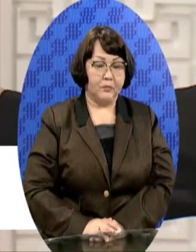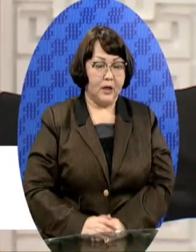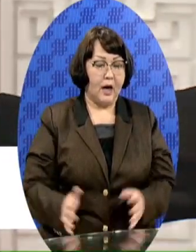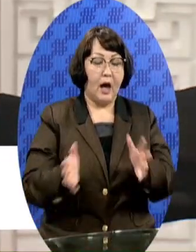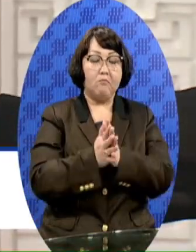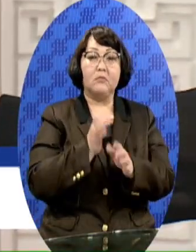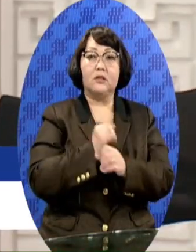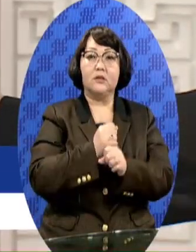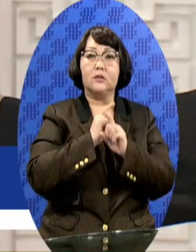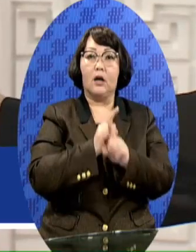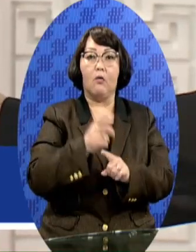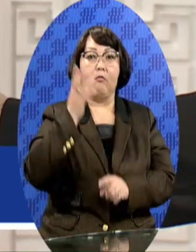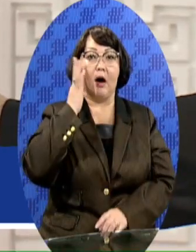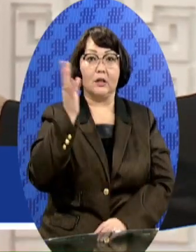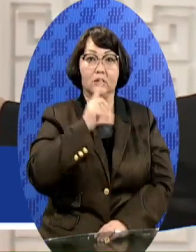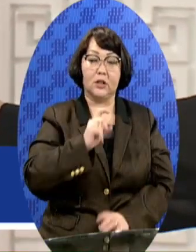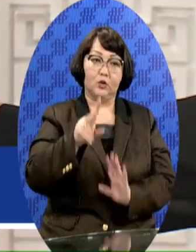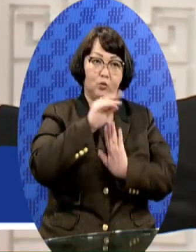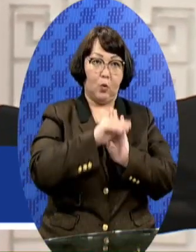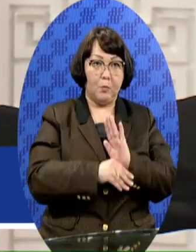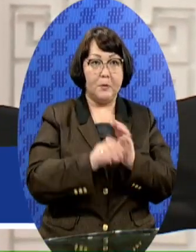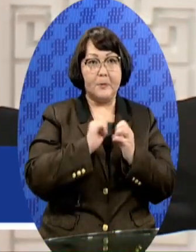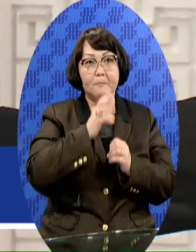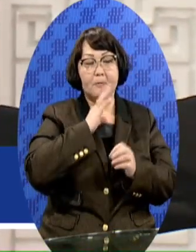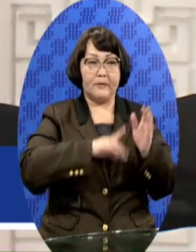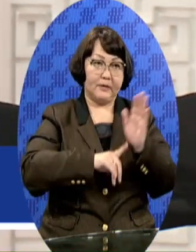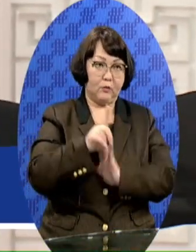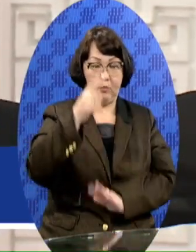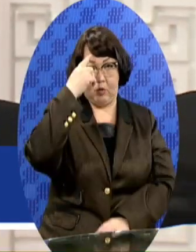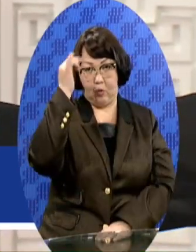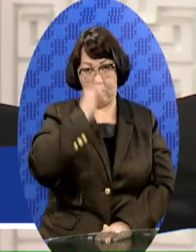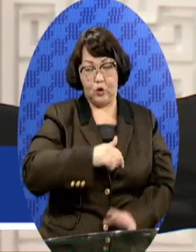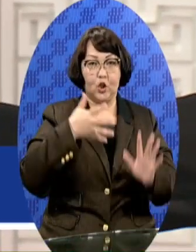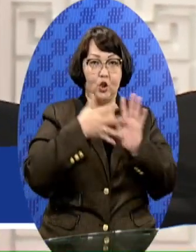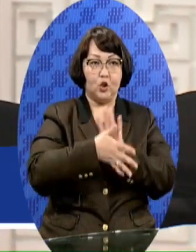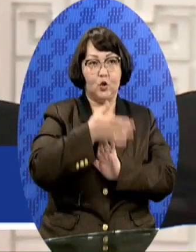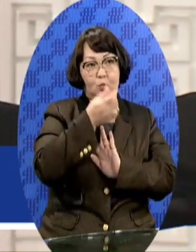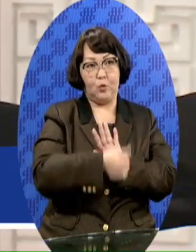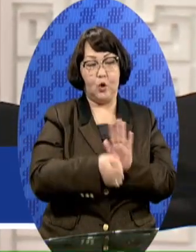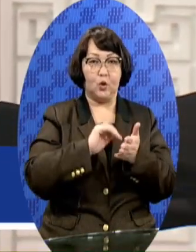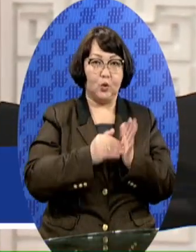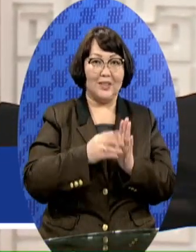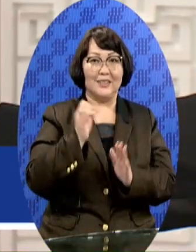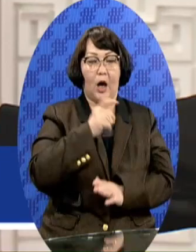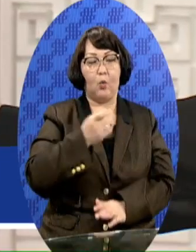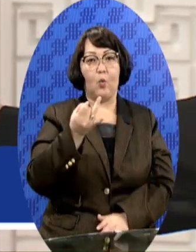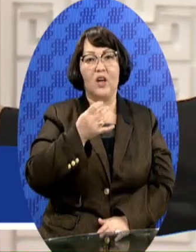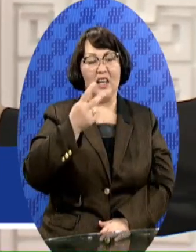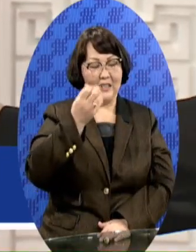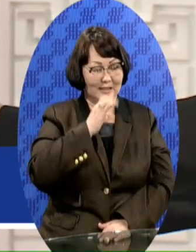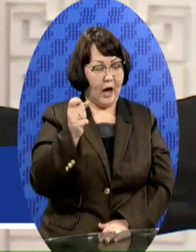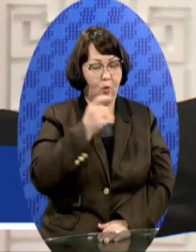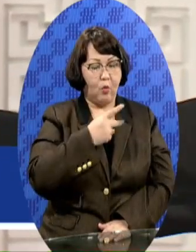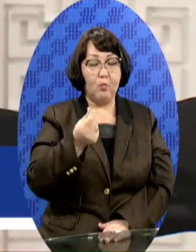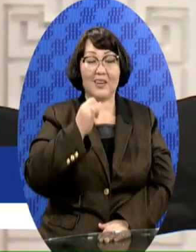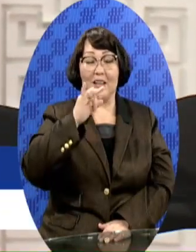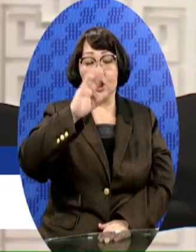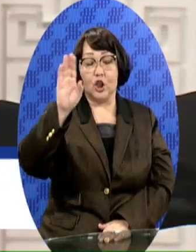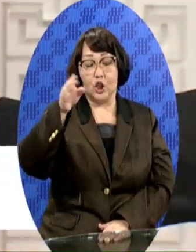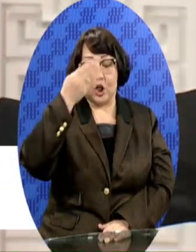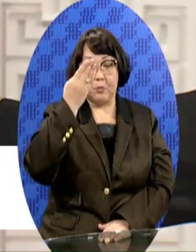Хамтын ажиллагааны хүрээнд аргачлал журам боловсруулахаас эхлэх төлөвлөгөөтэй байна. Монгол Улсын төсвийн төлөвлөлт санхүүгийн ил тод хариуцлагатай байдлыг дэвшүүлэхэд чиглэсэн